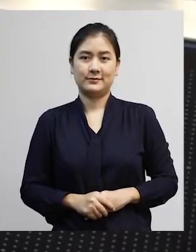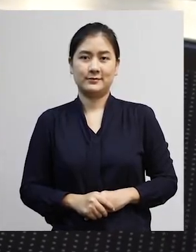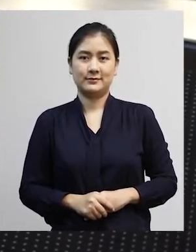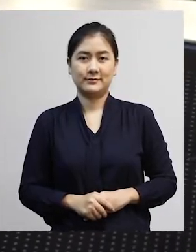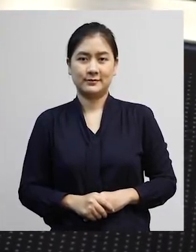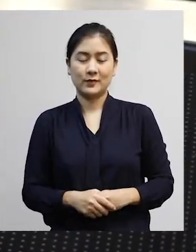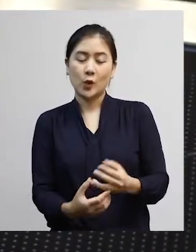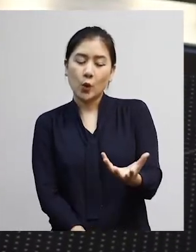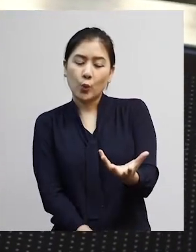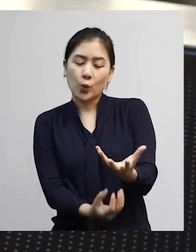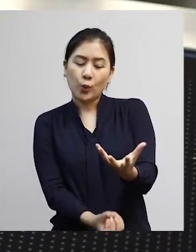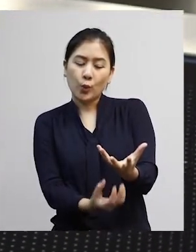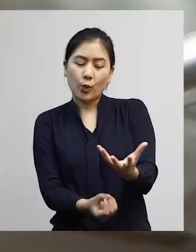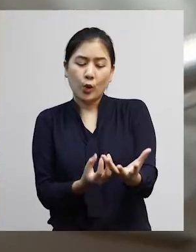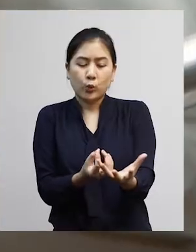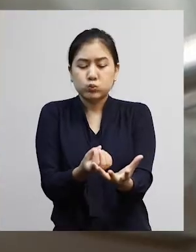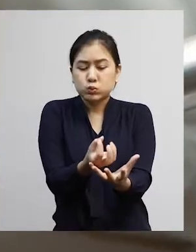ลงไปต้มให้เดือดเลยนะคะ